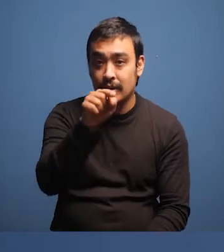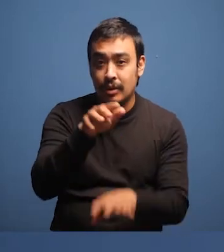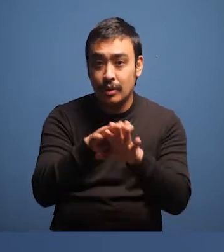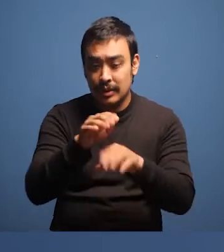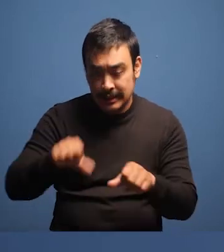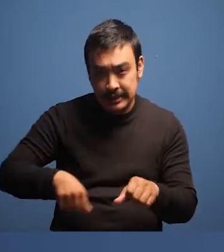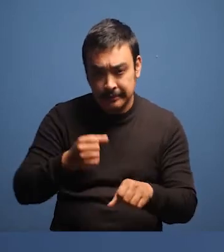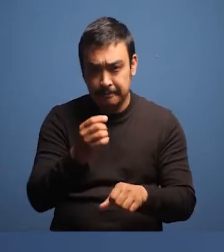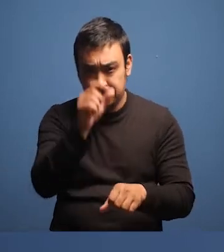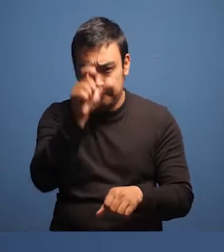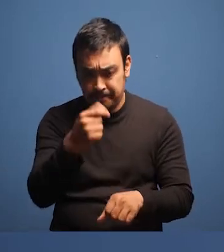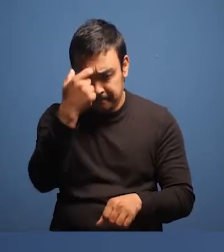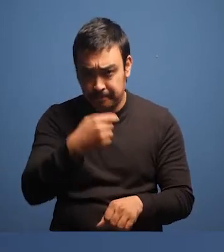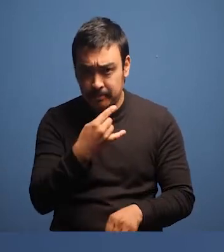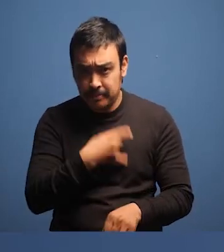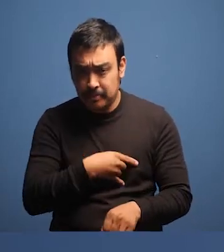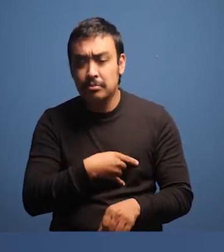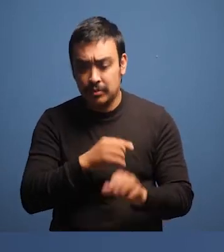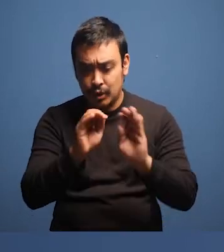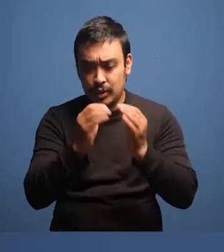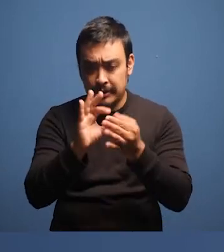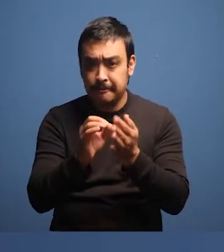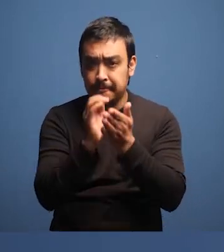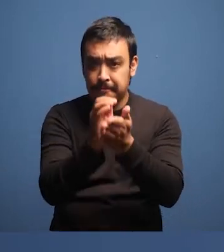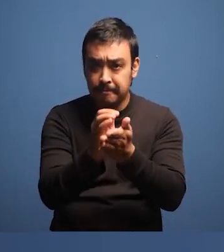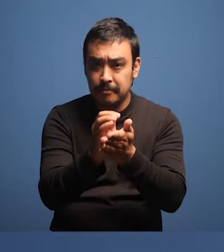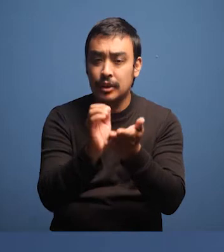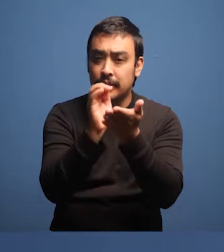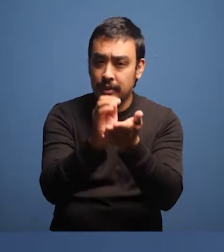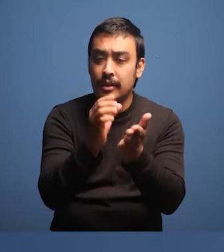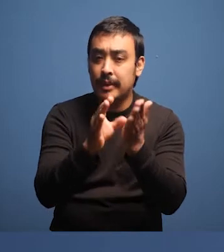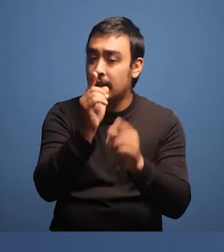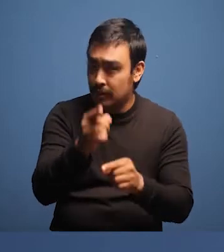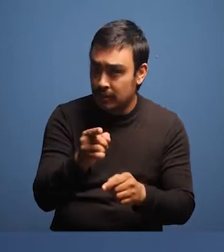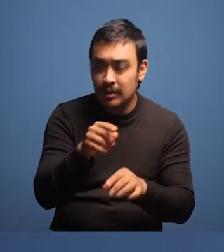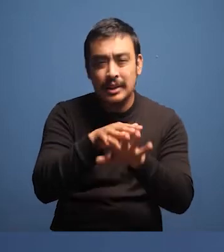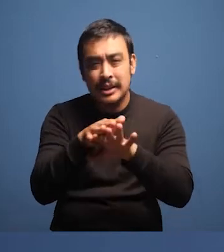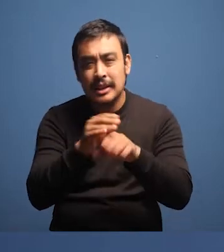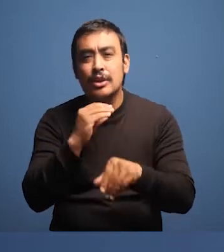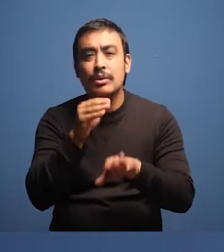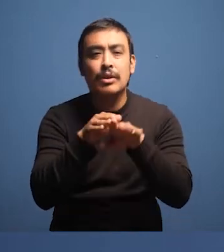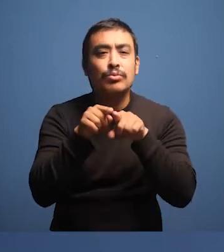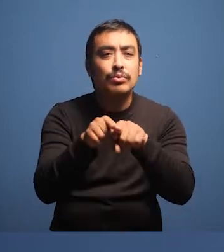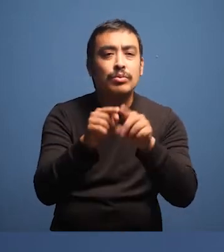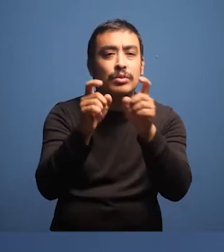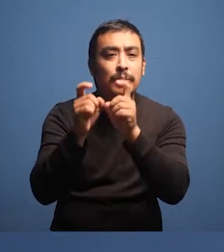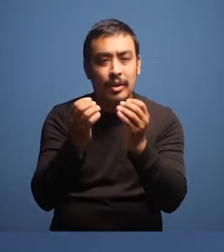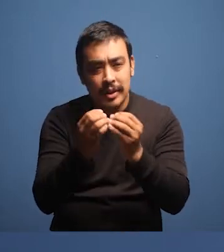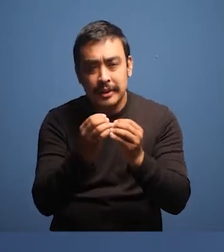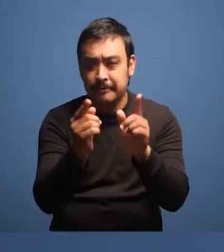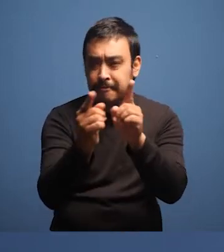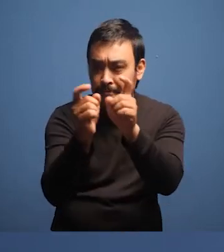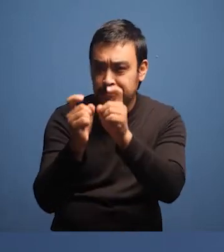पर्सनल एचिभमेन्टमा कन्ट्रिब्युसन भएको सोसियल मिडिया प्लेटफर्म्सहरूको कन्ट्रिब्युसन भयो। अब हजुर त धेरै युथहरूसँग पनि डिस्कस गर्ने, इन्टरेक्ट